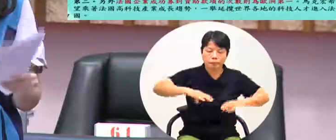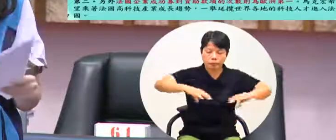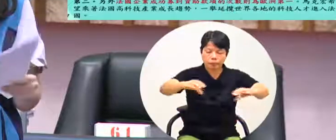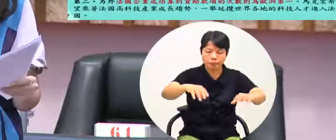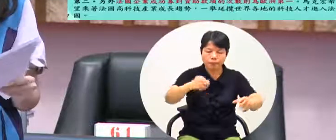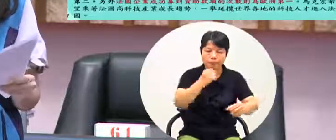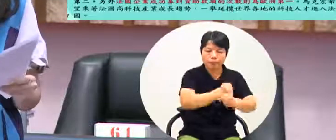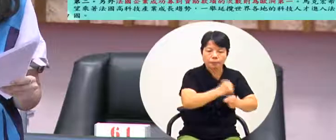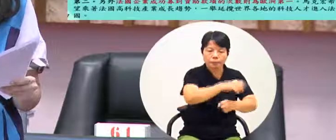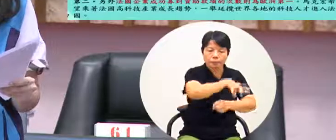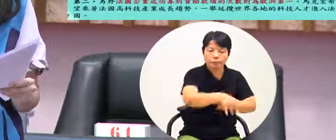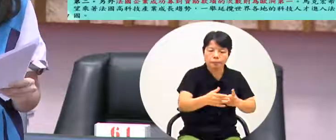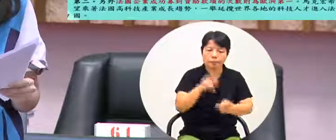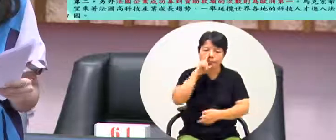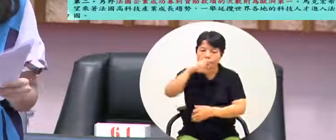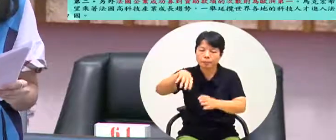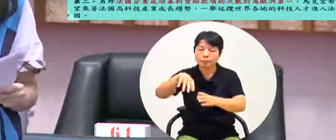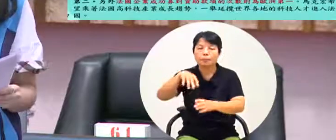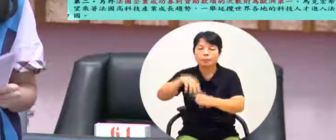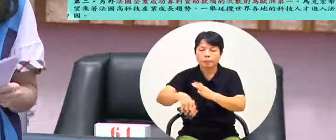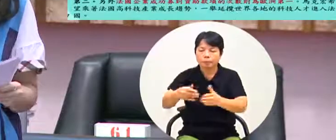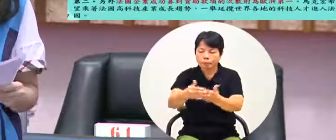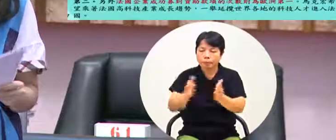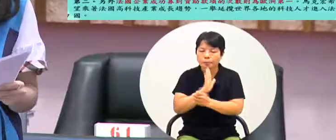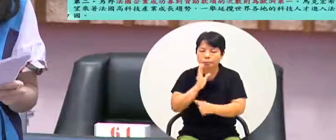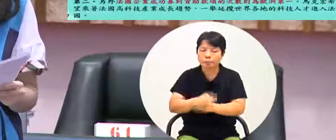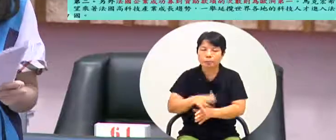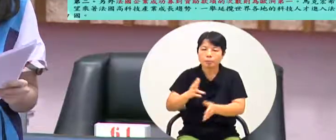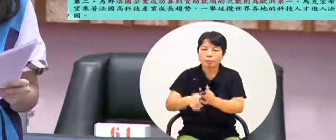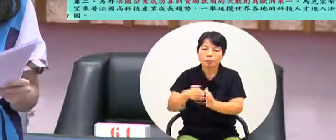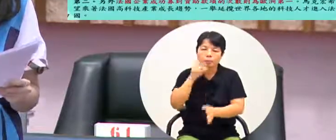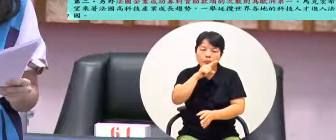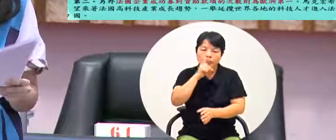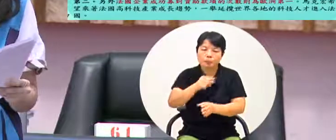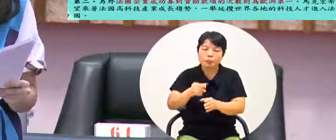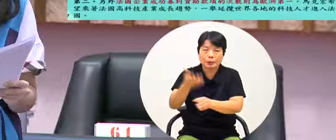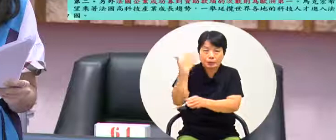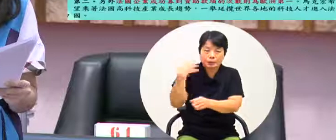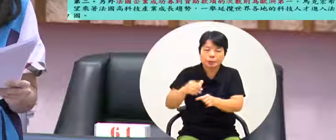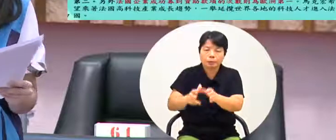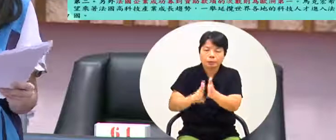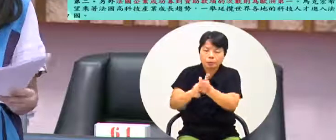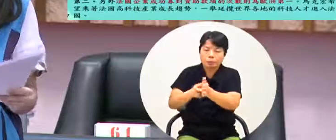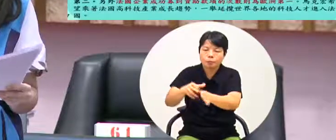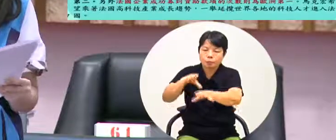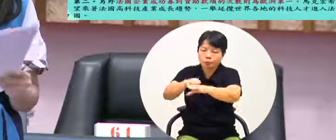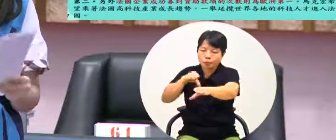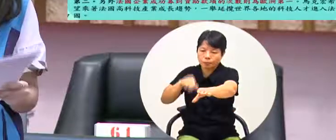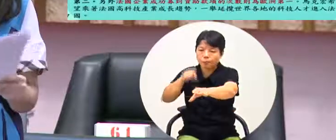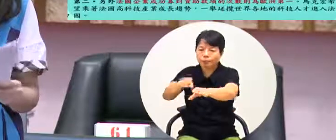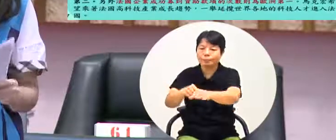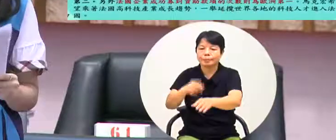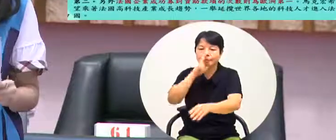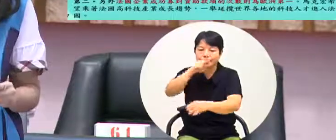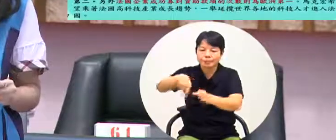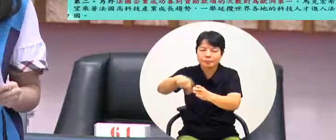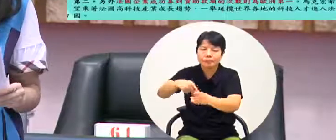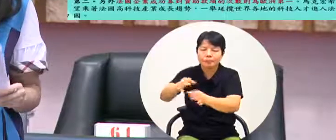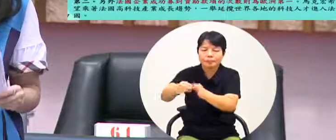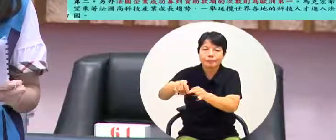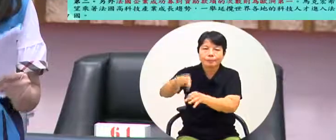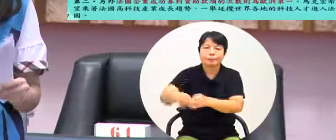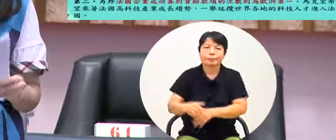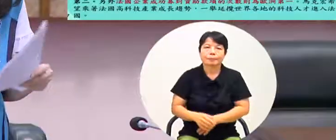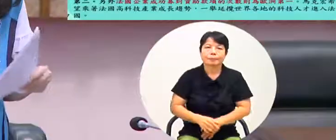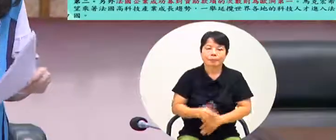组装的旧火车。啊，其实，在7月3号的开始哦，那个 Station F 就有超过1100个新